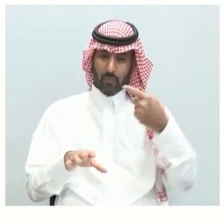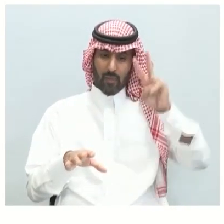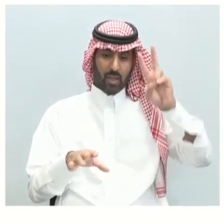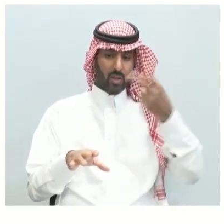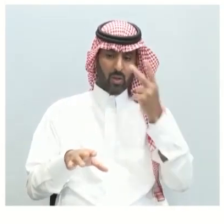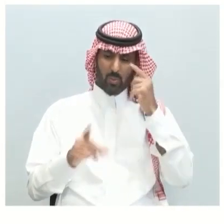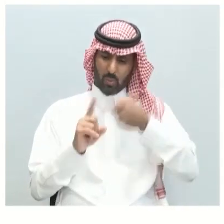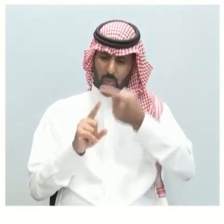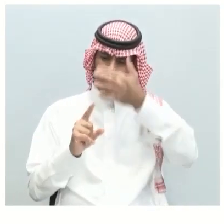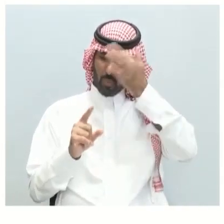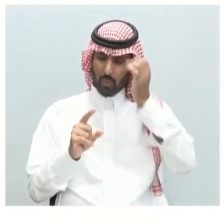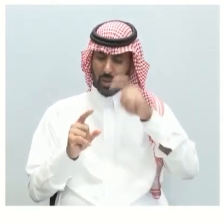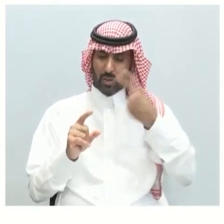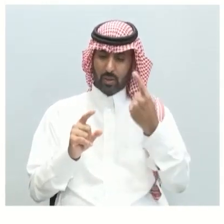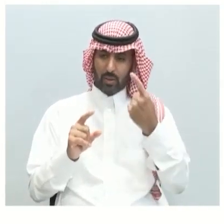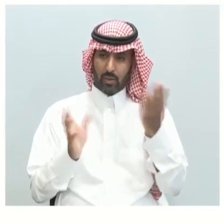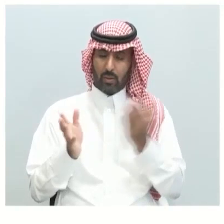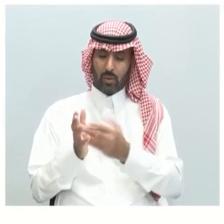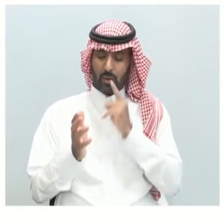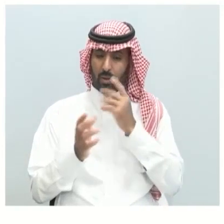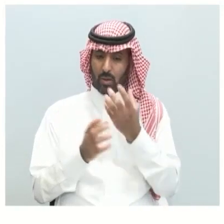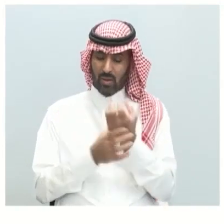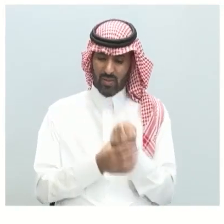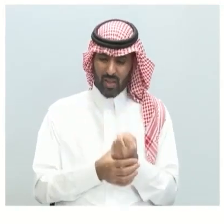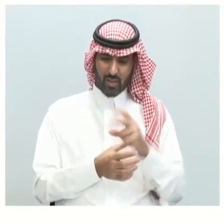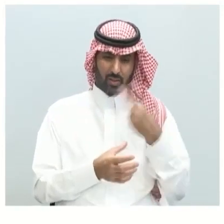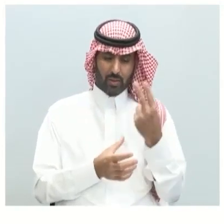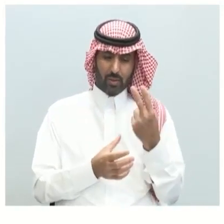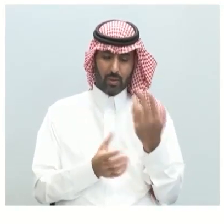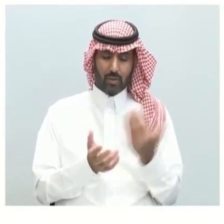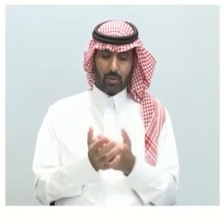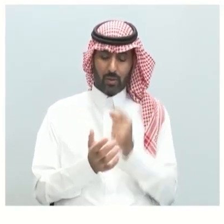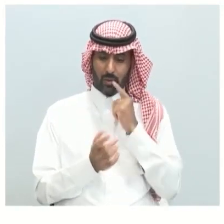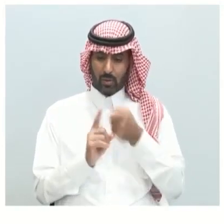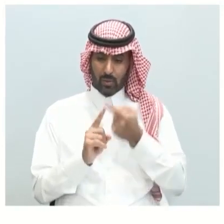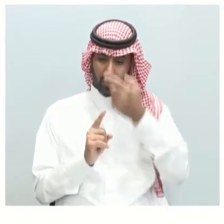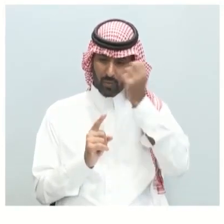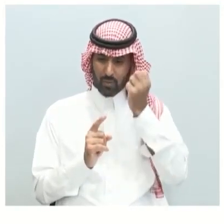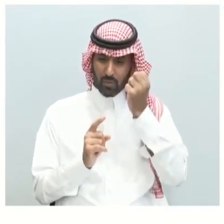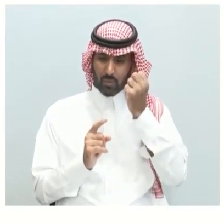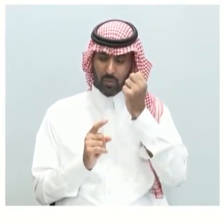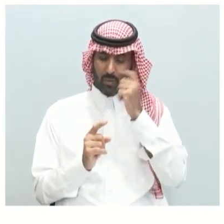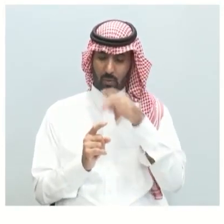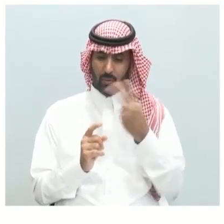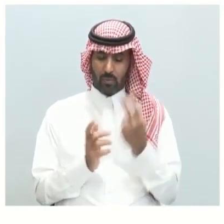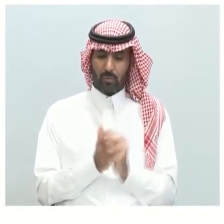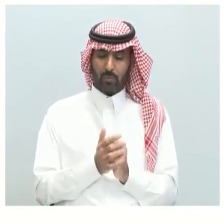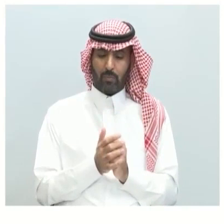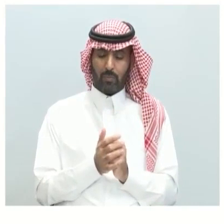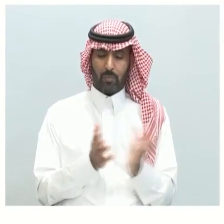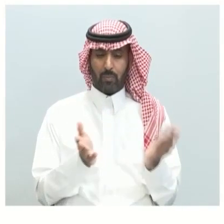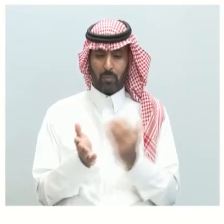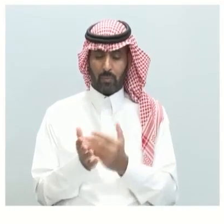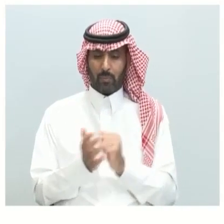درجه الحراره الاولى وهنا الضغط الثاني وهنا درجه الحراره الثانيه